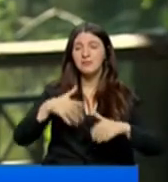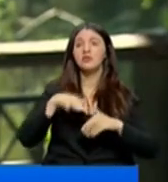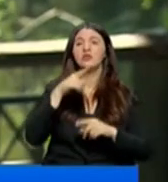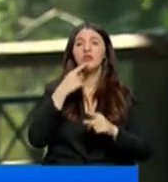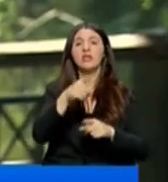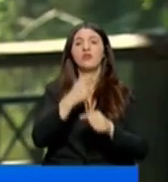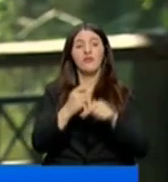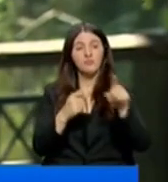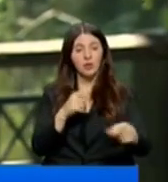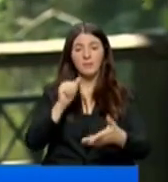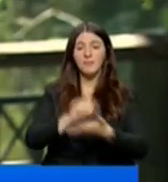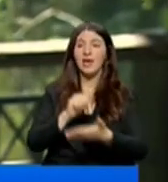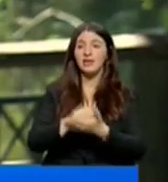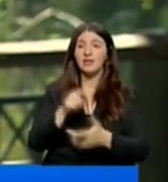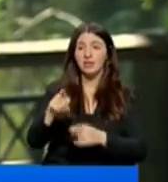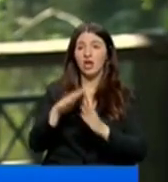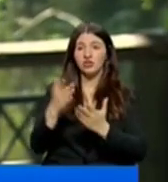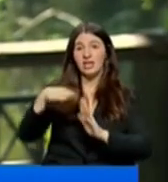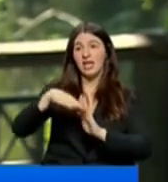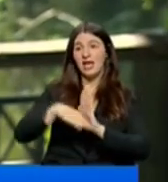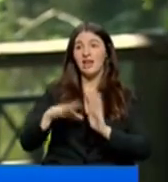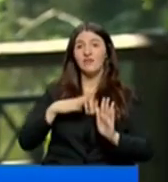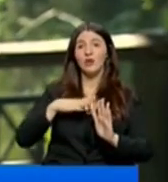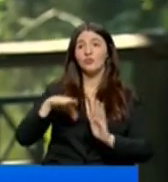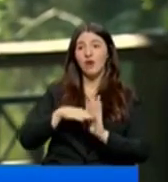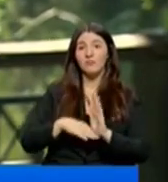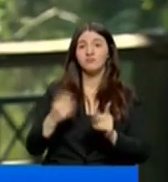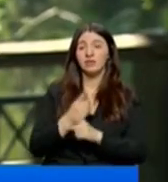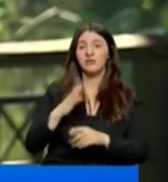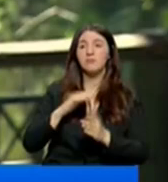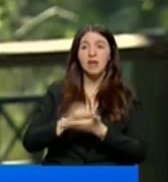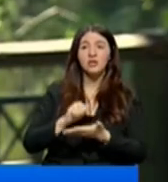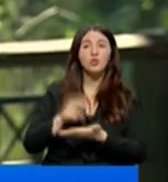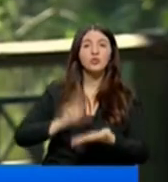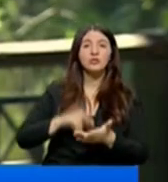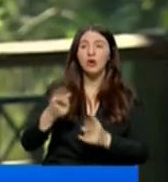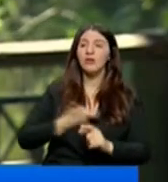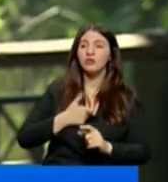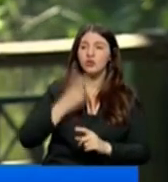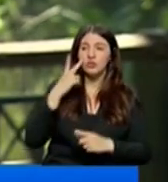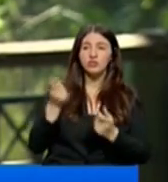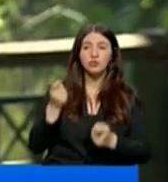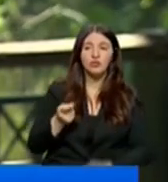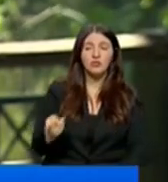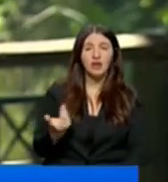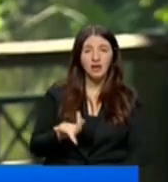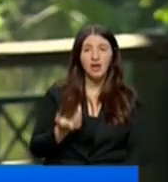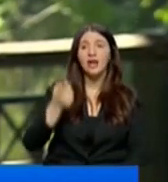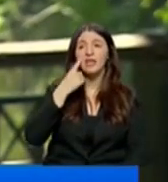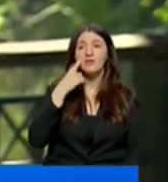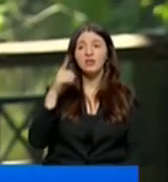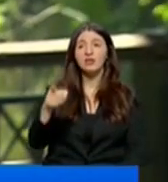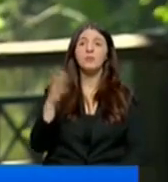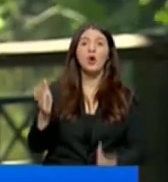budur. Medyayı açın, medyanın ilkeleri vardır, kuralları vardır. Medya mensubu o yasalara göre çalışmak zorundadır. Devlette